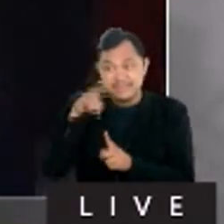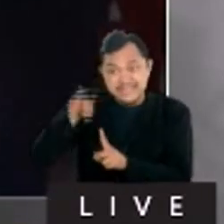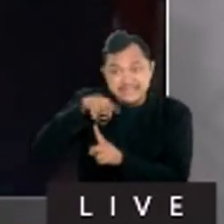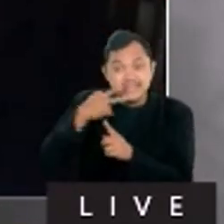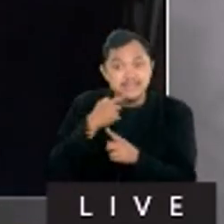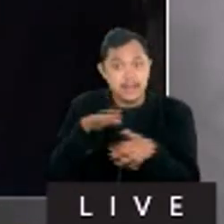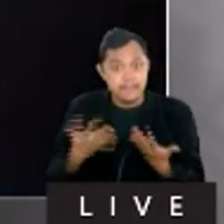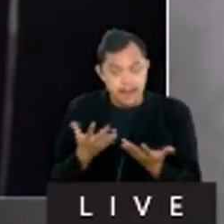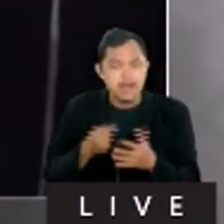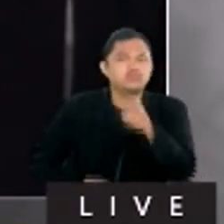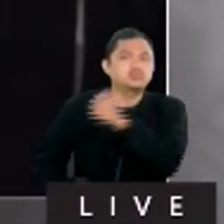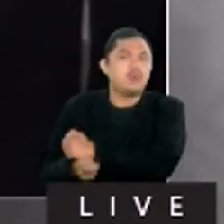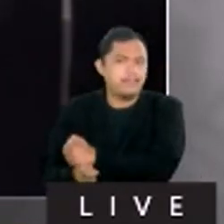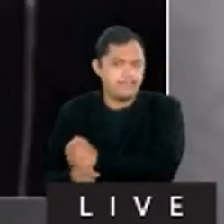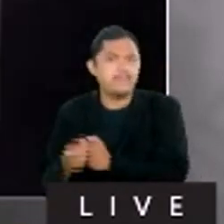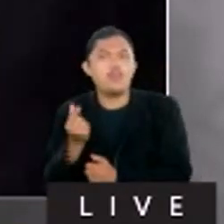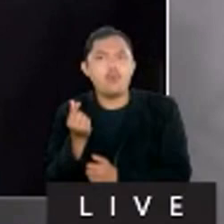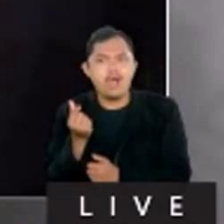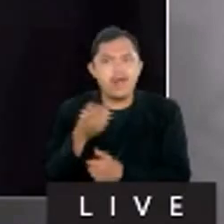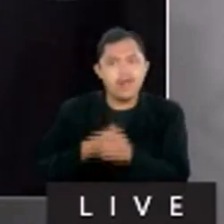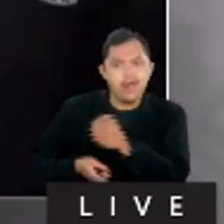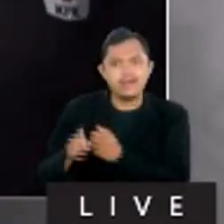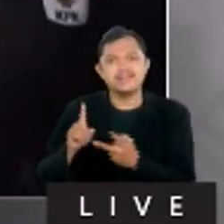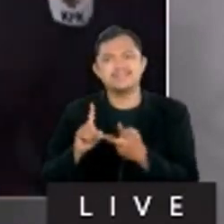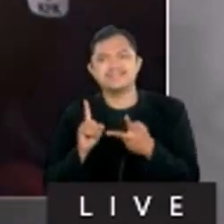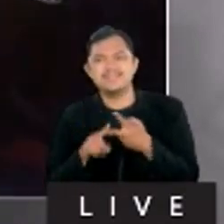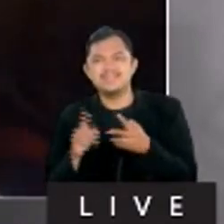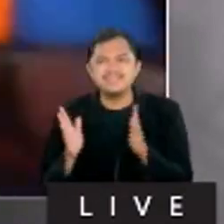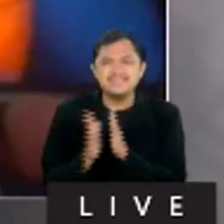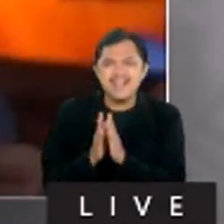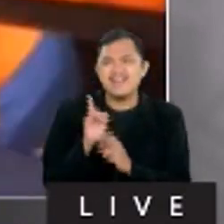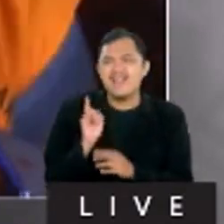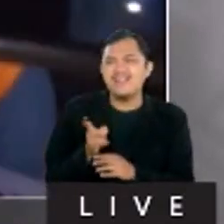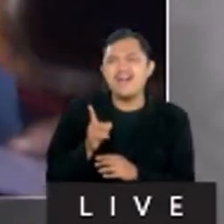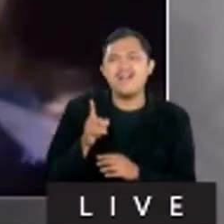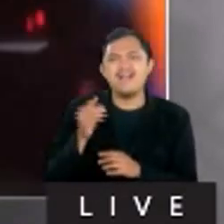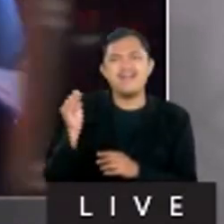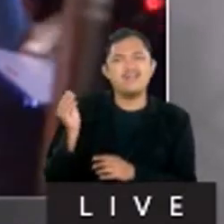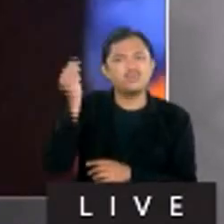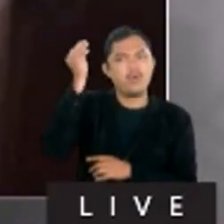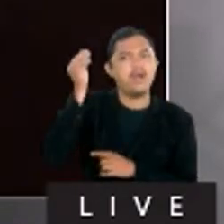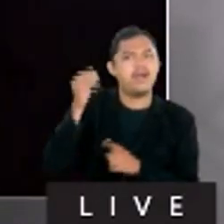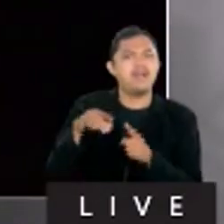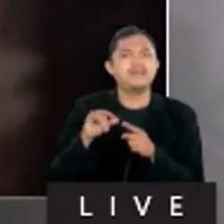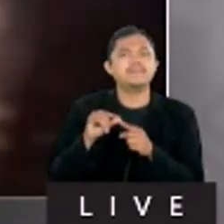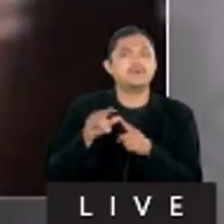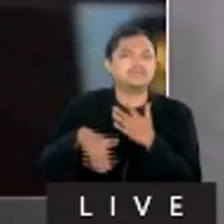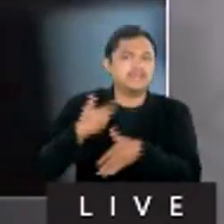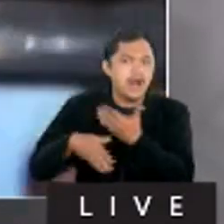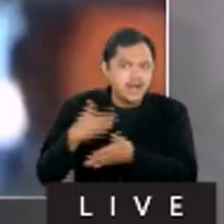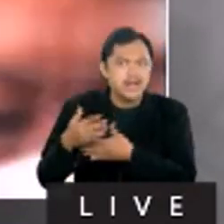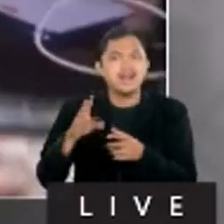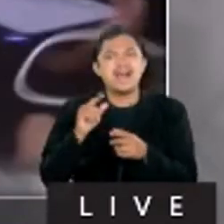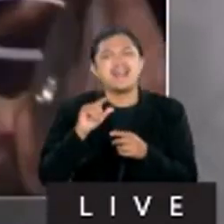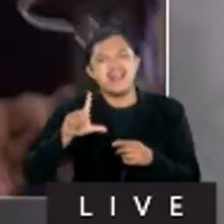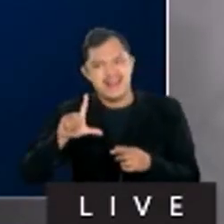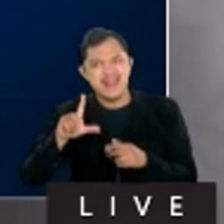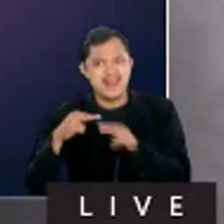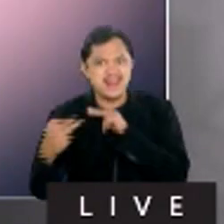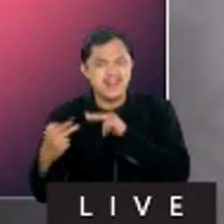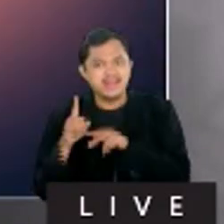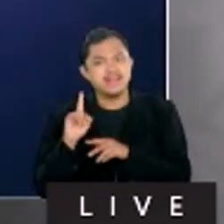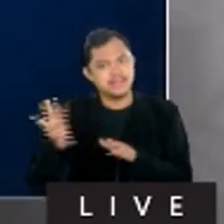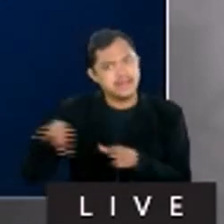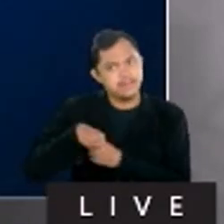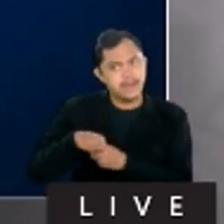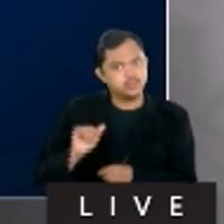dan gratifikasi yang juga melibatkan Direktur PT Tabi Bangun Papua, Riatoni Laka atau RL, yang diduga